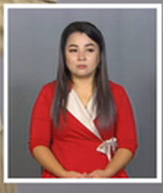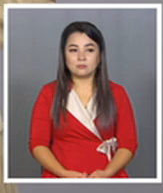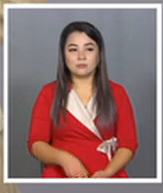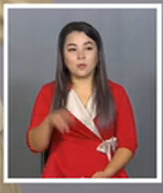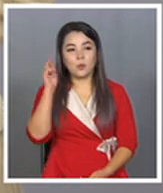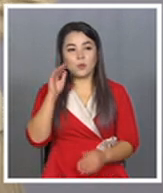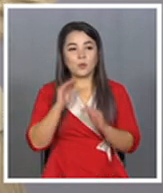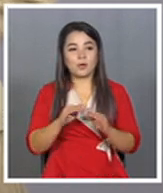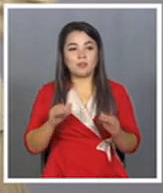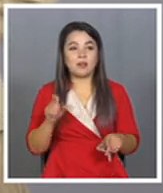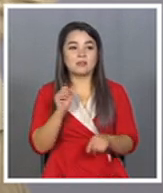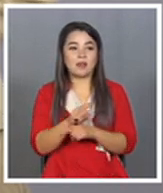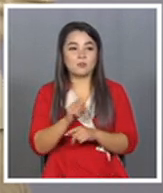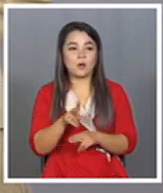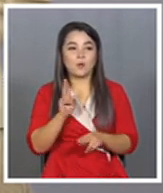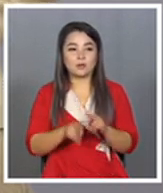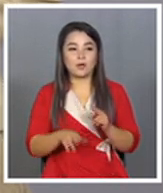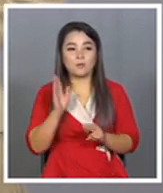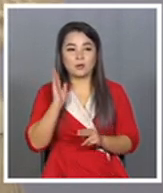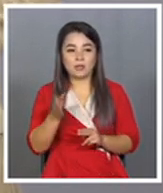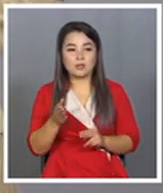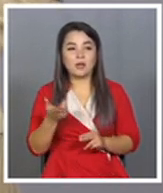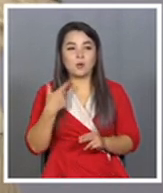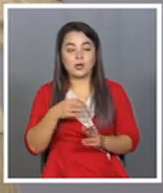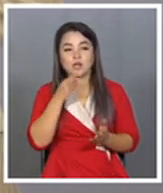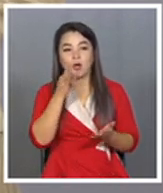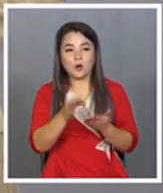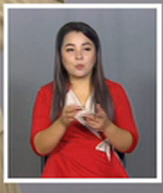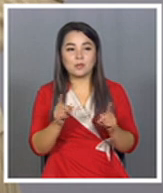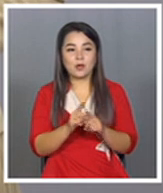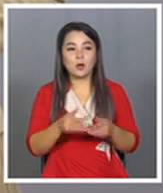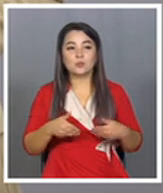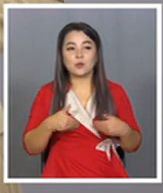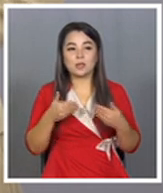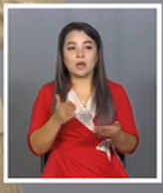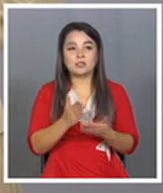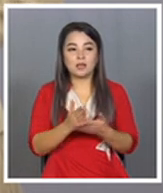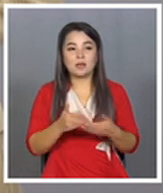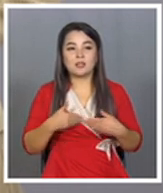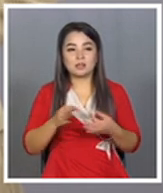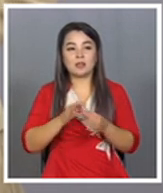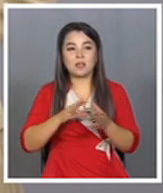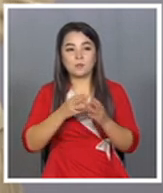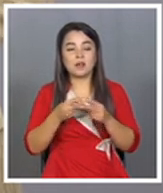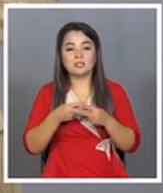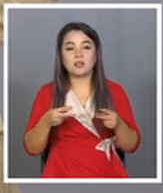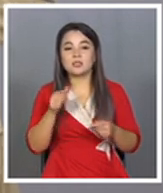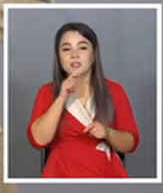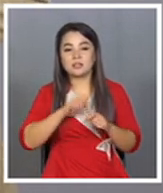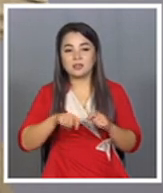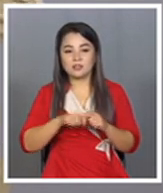Оқушылар, тапсырманы орындап болсаңыздар, өз жауаптарыңызды ұсынылған нұсқамен салыстырып көріңіздер.